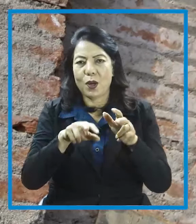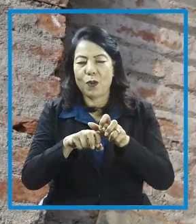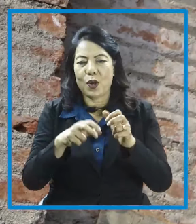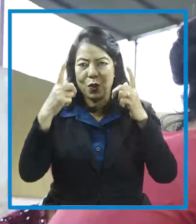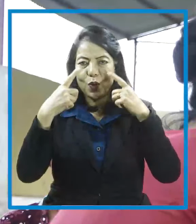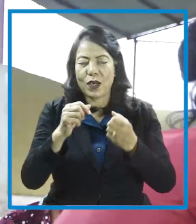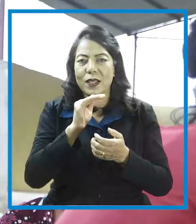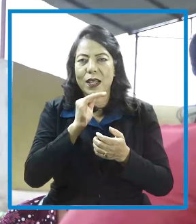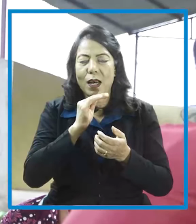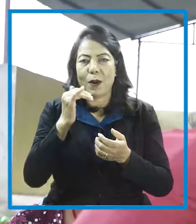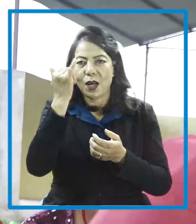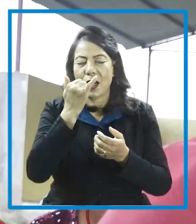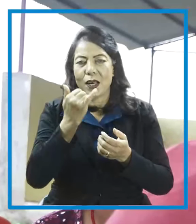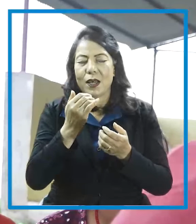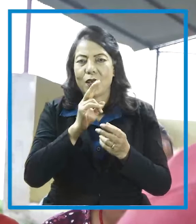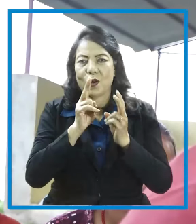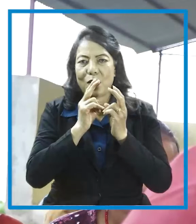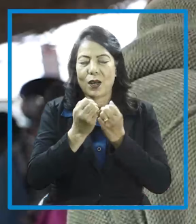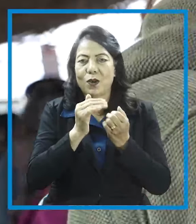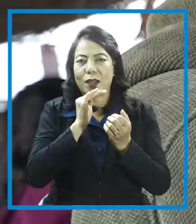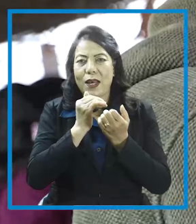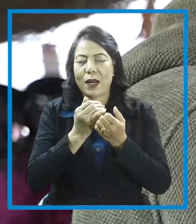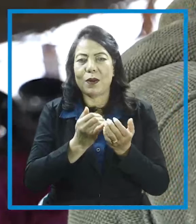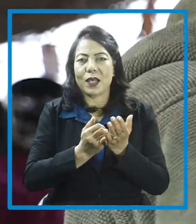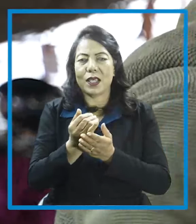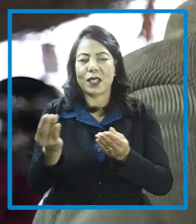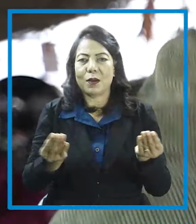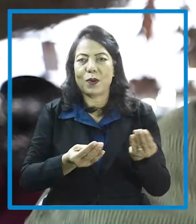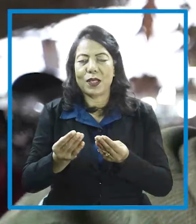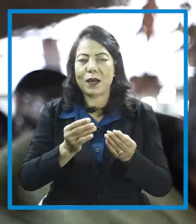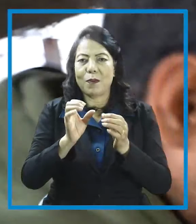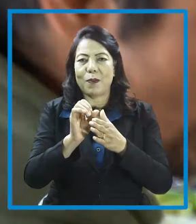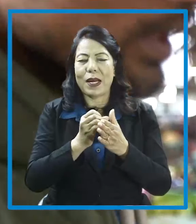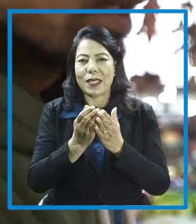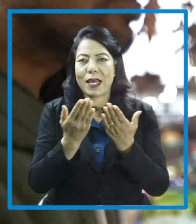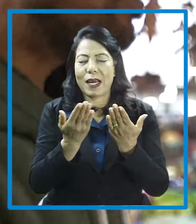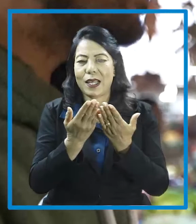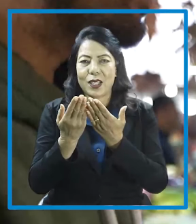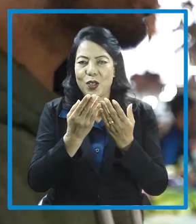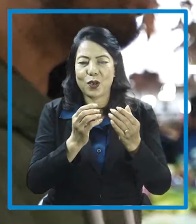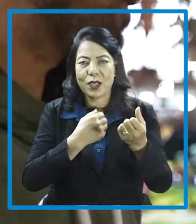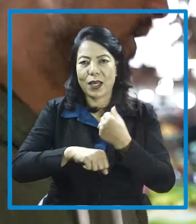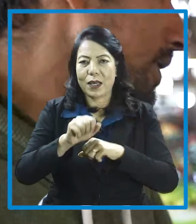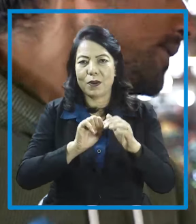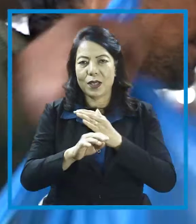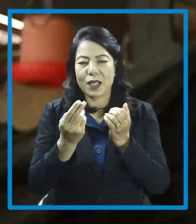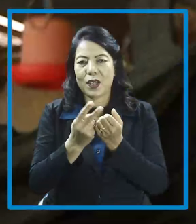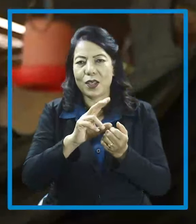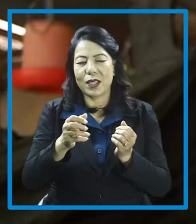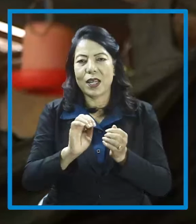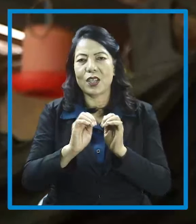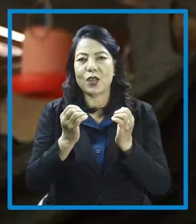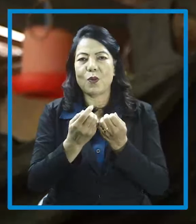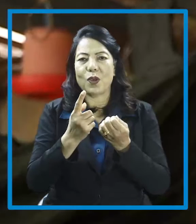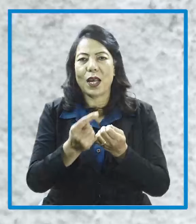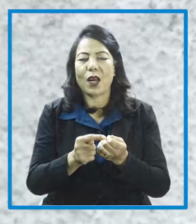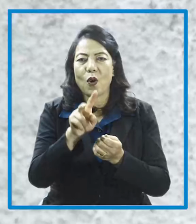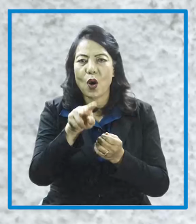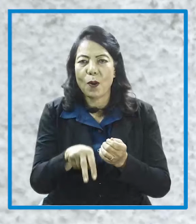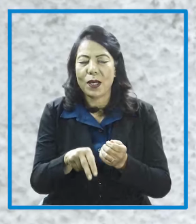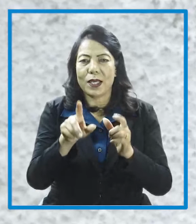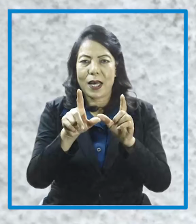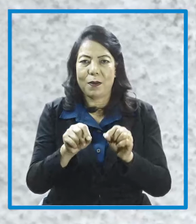तालिम, लैङ्गिक विश्लेषण तालिम, कृषक बजार पाठशाला जस्ता क्रियाकलाप सञ्चालन गरिएको थियो। स्थानीय